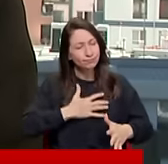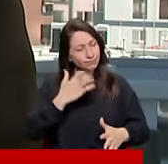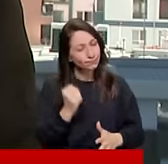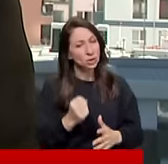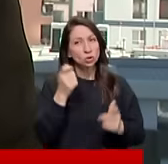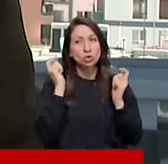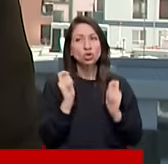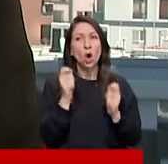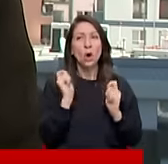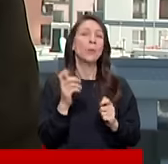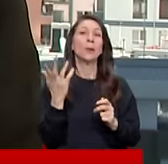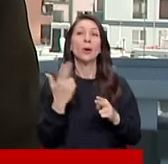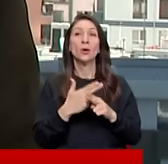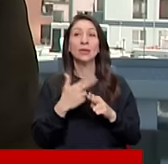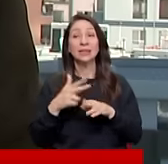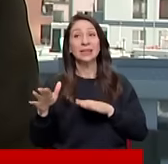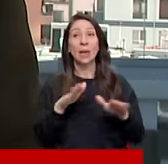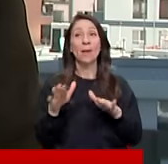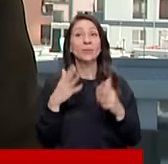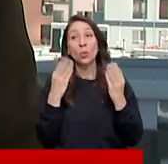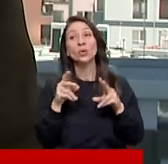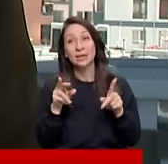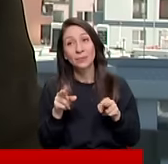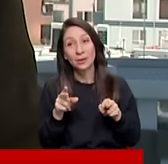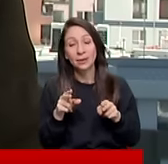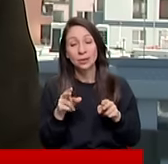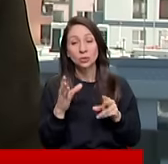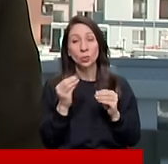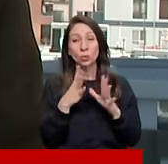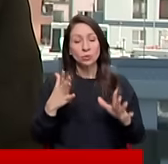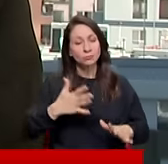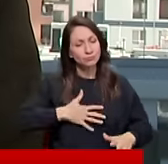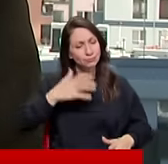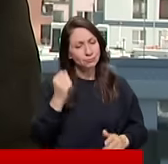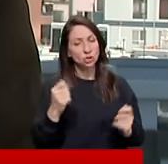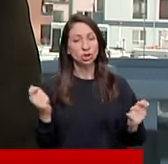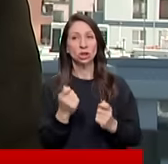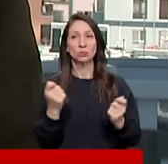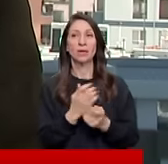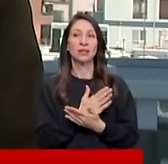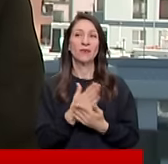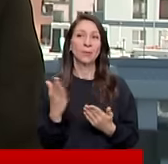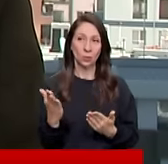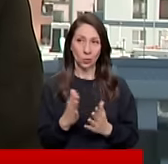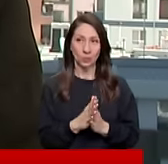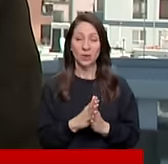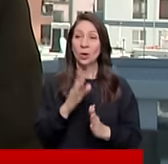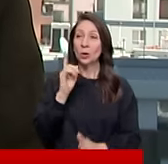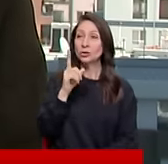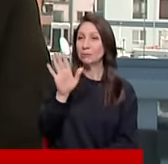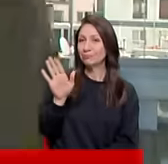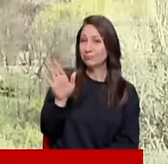zor şartlarda, örneğin depremde de olduğu gibi çok büyük bir özveriyle çalışmaya devam ediyorlar. Hocam